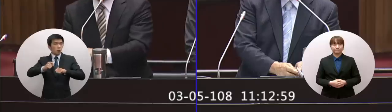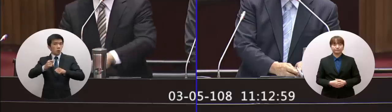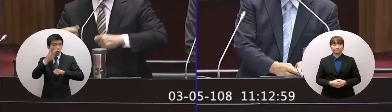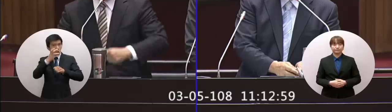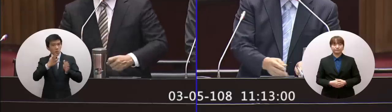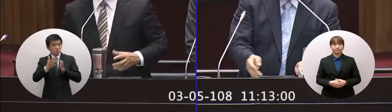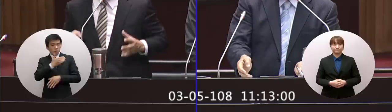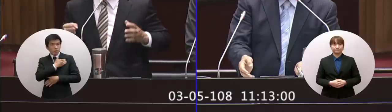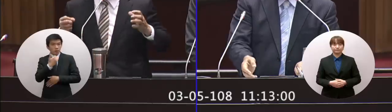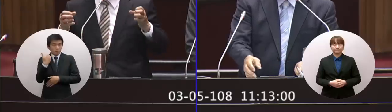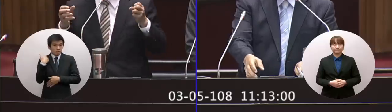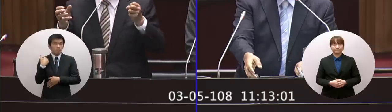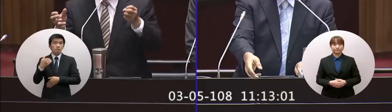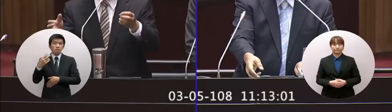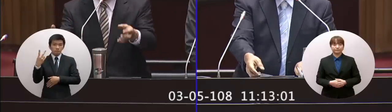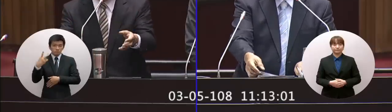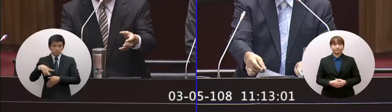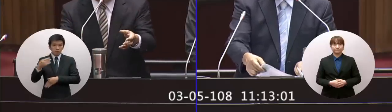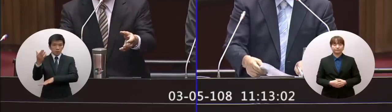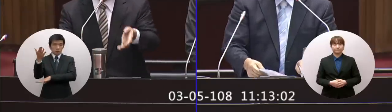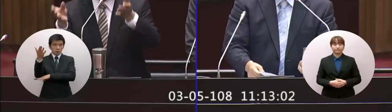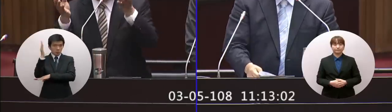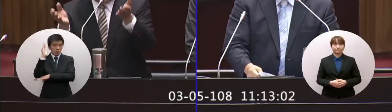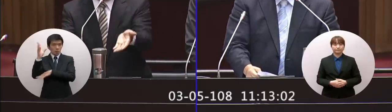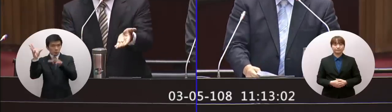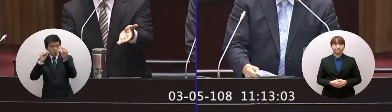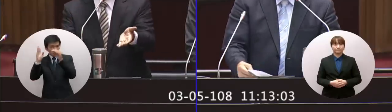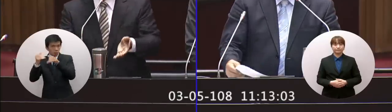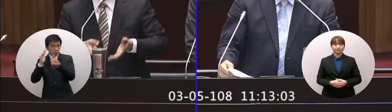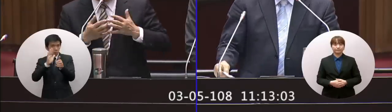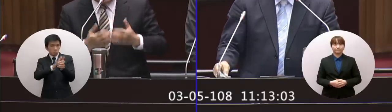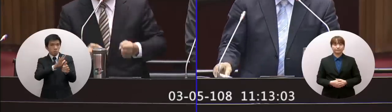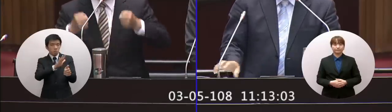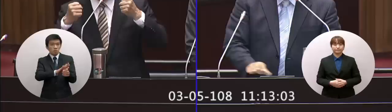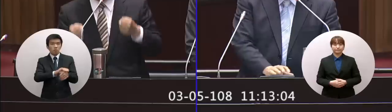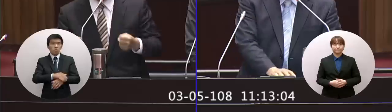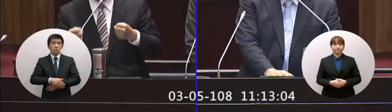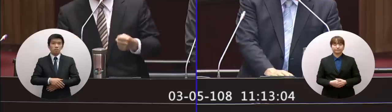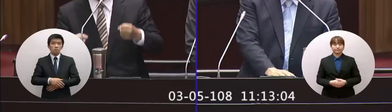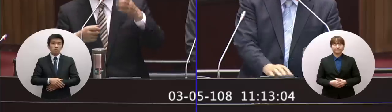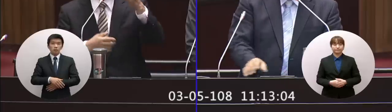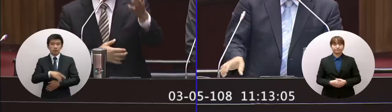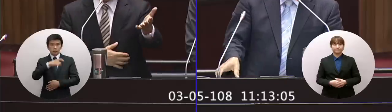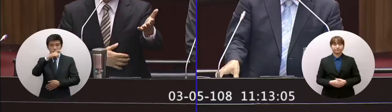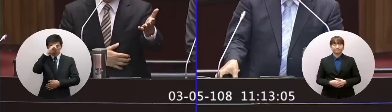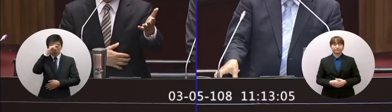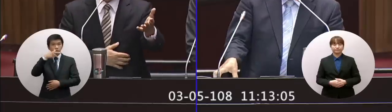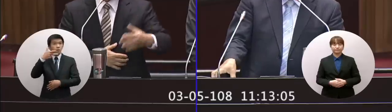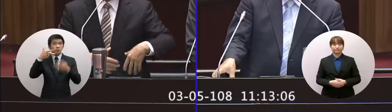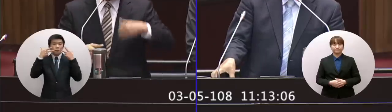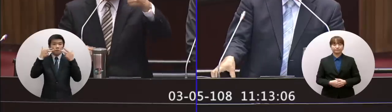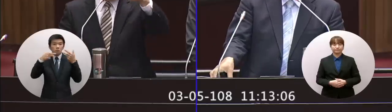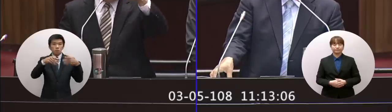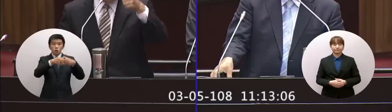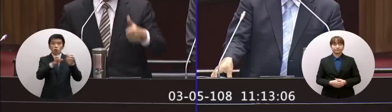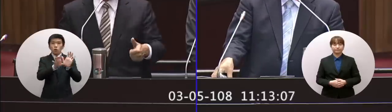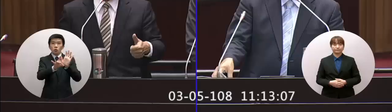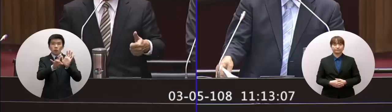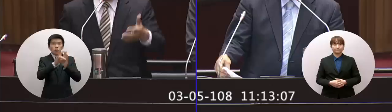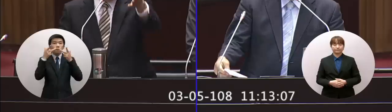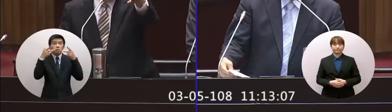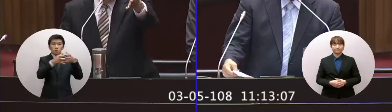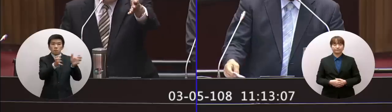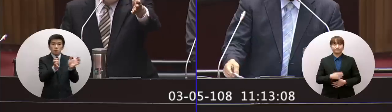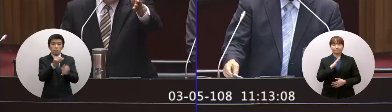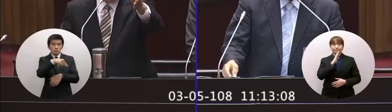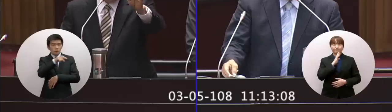土地，而且马上用政府的资源给他，让原住民族叫都兰部落，这是一个很特别